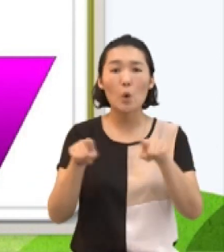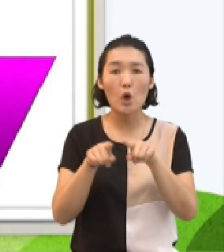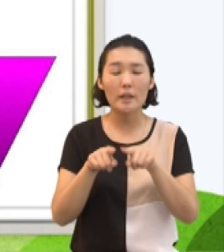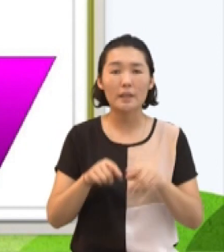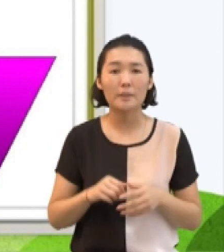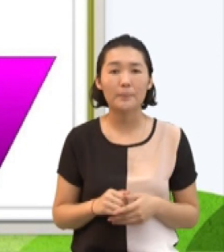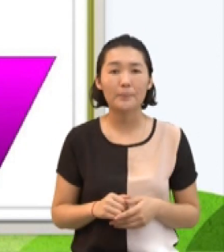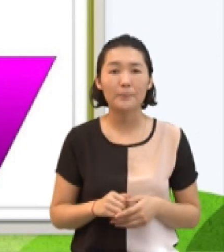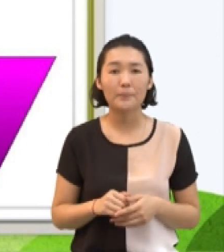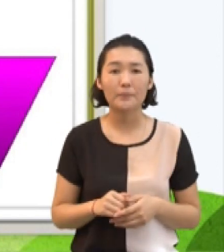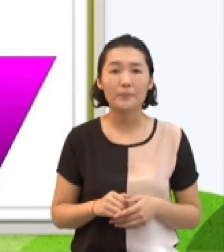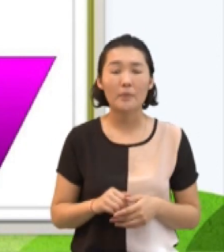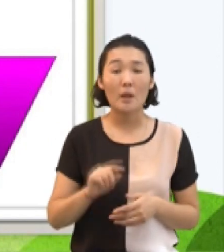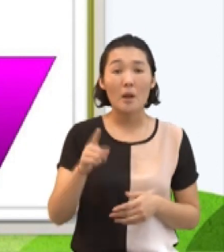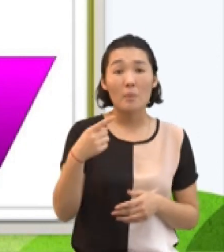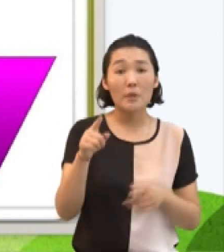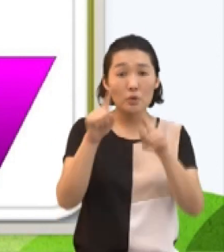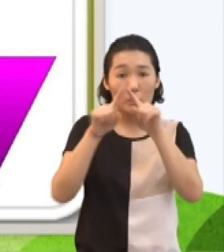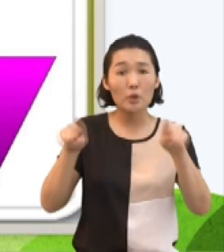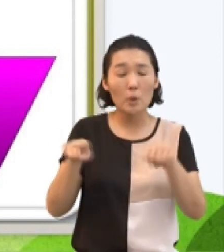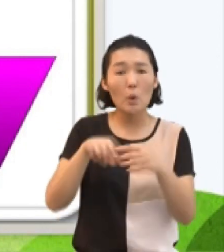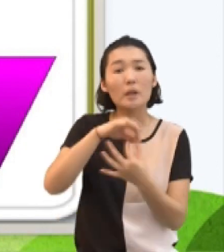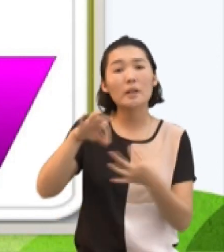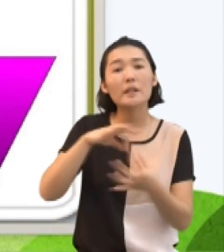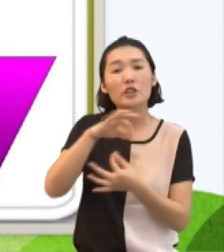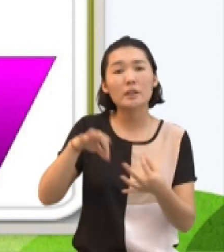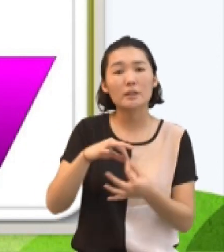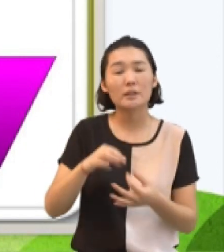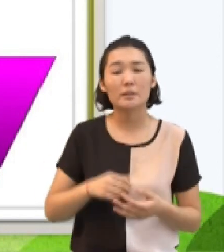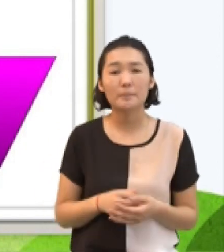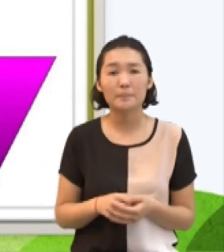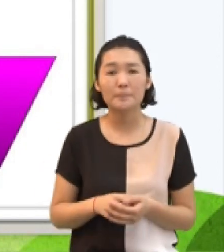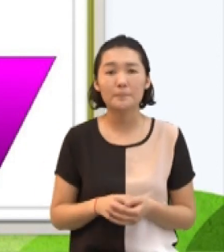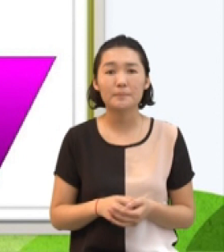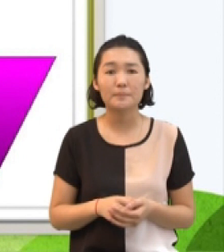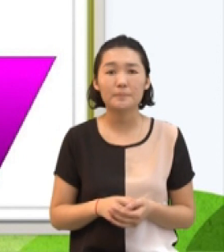треугольник. А почему он здесь лишний?